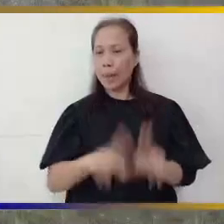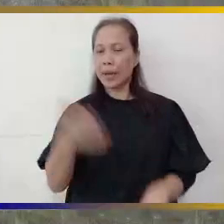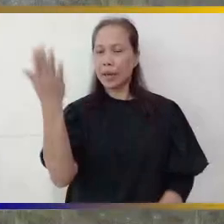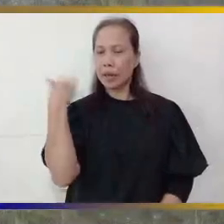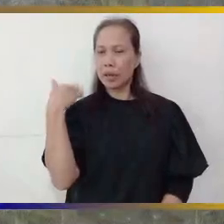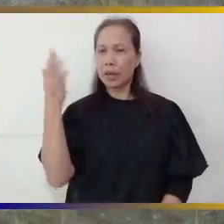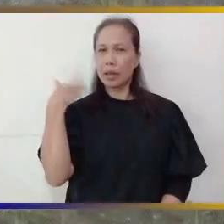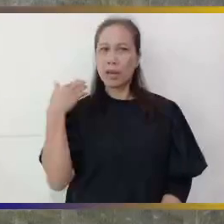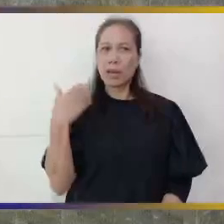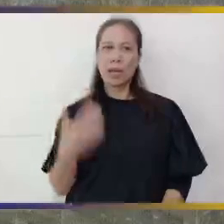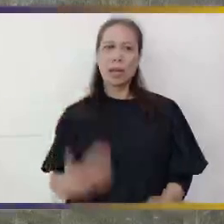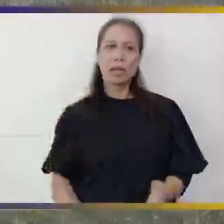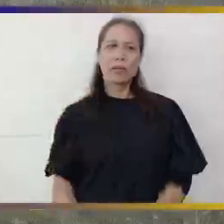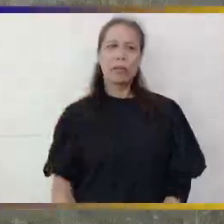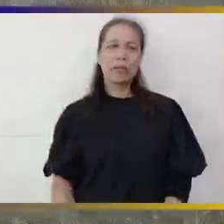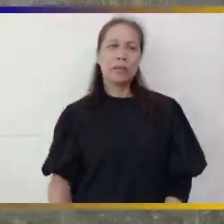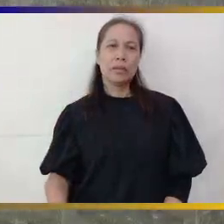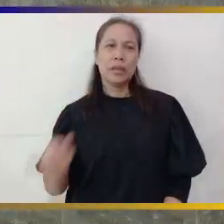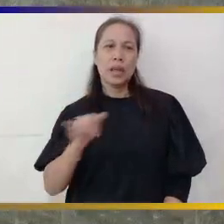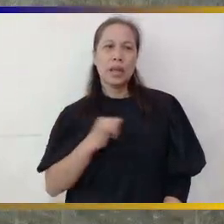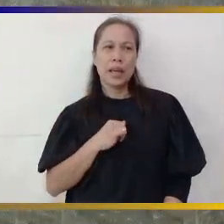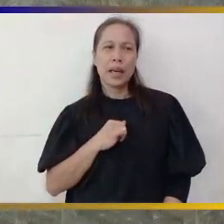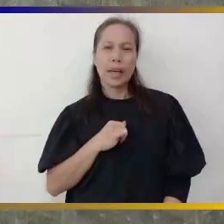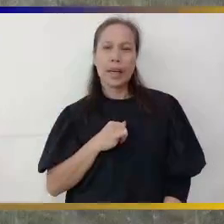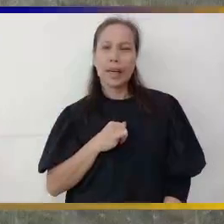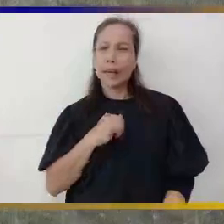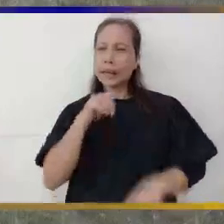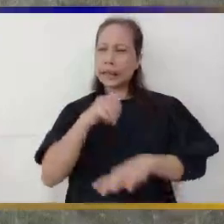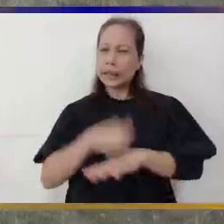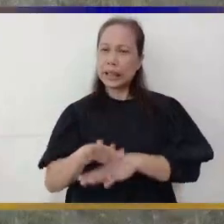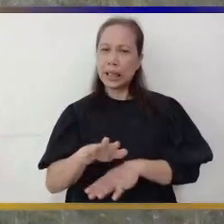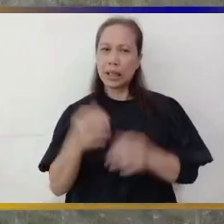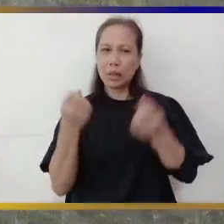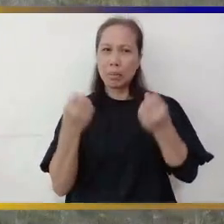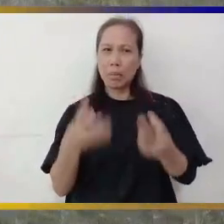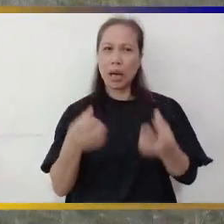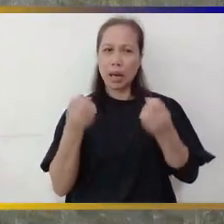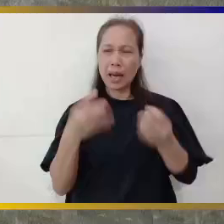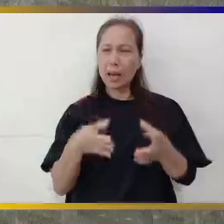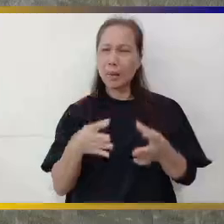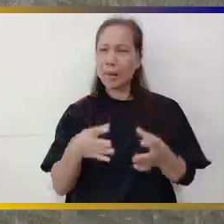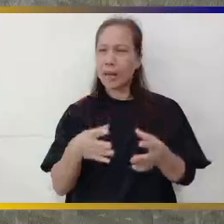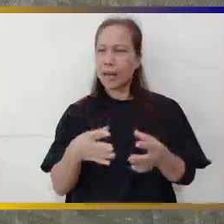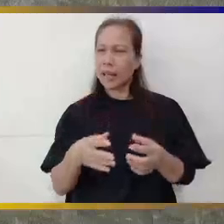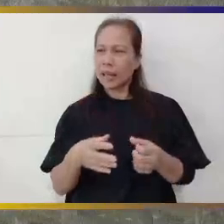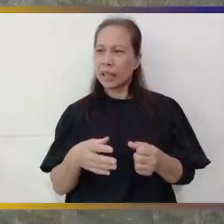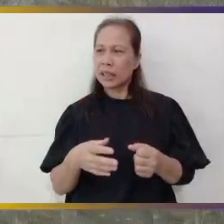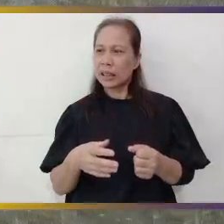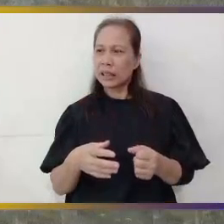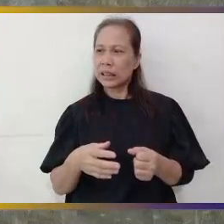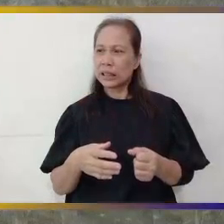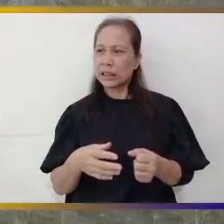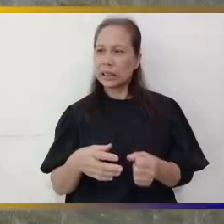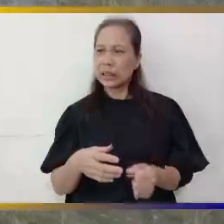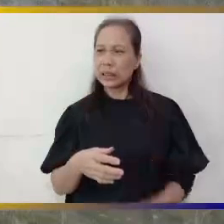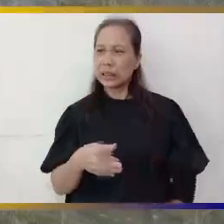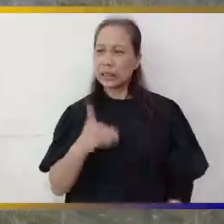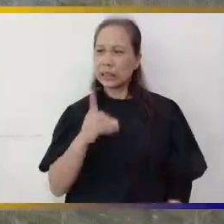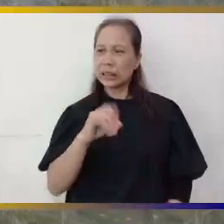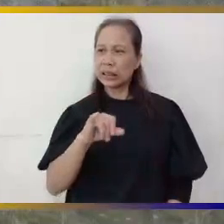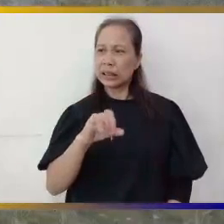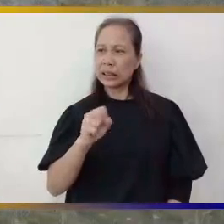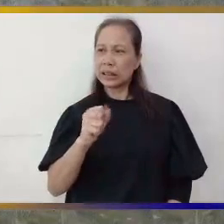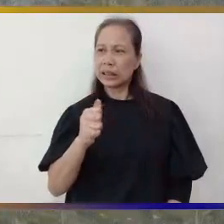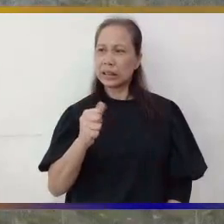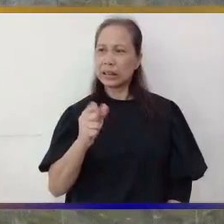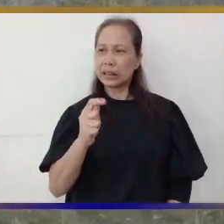ng salot pwede kong gawin niy lahat you see So where are those two two two two position here